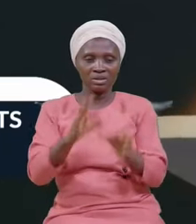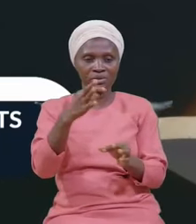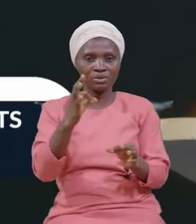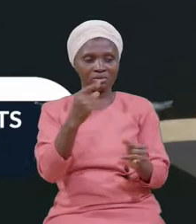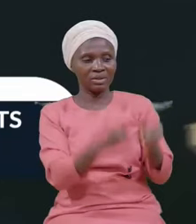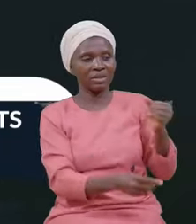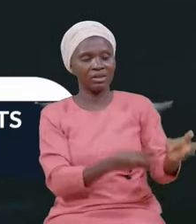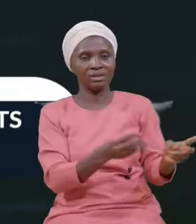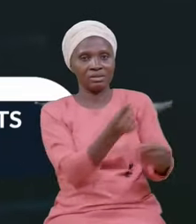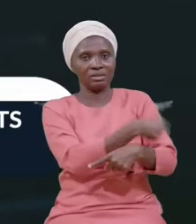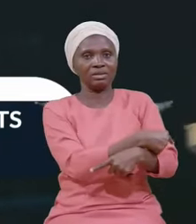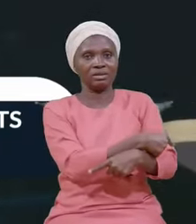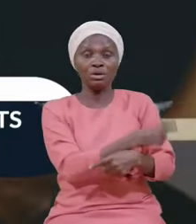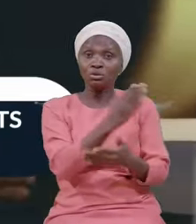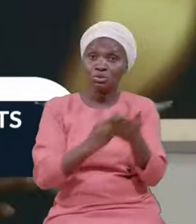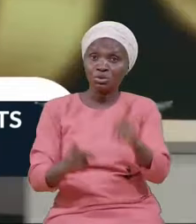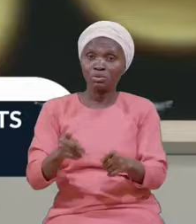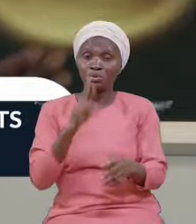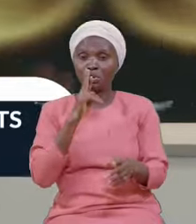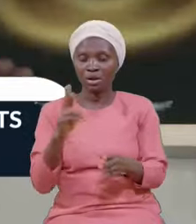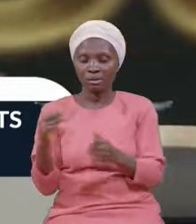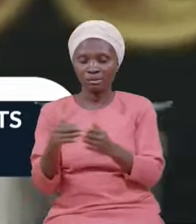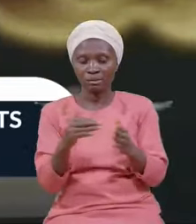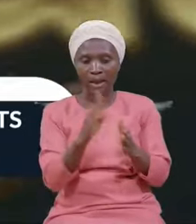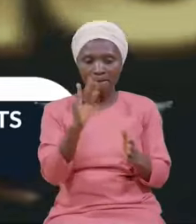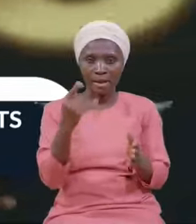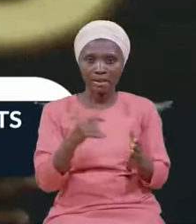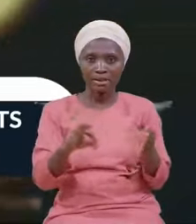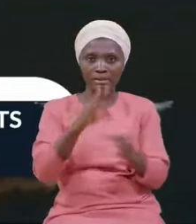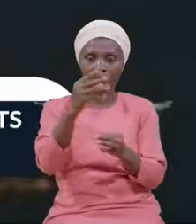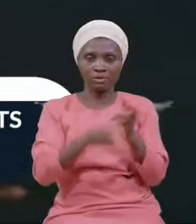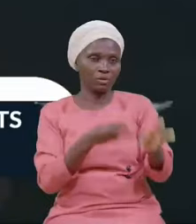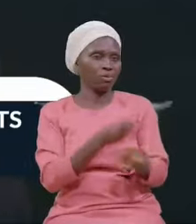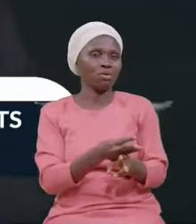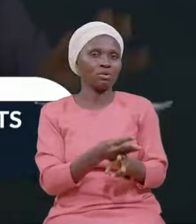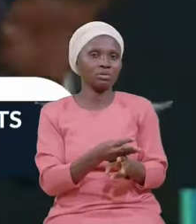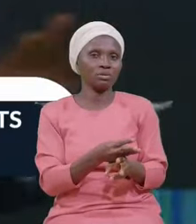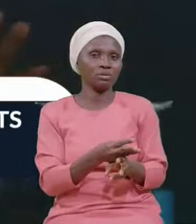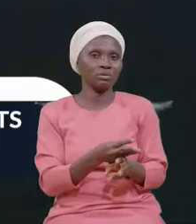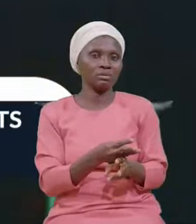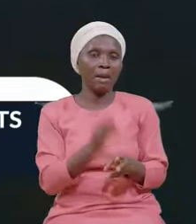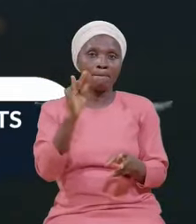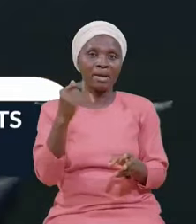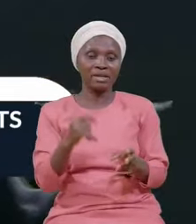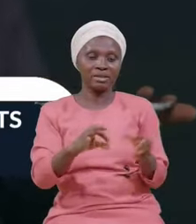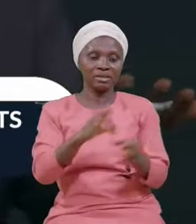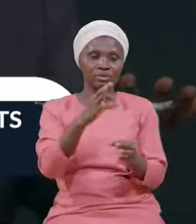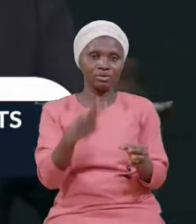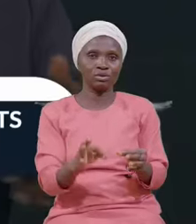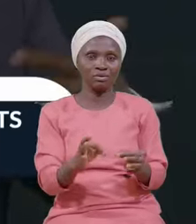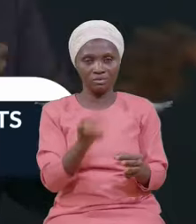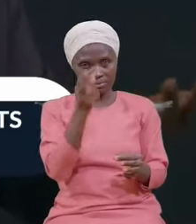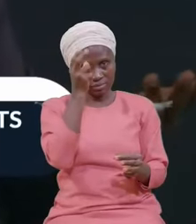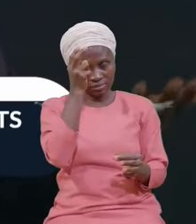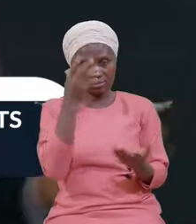l'esprit du monde. Il y a l'esprit de Satan. Il y a des gens qui